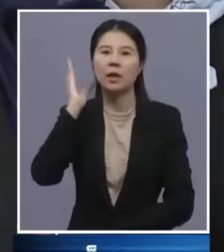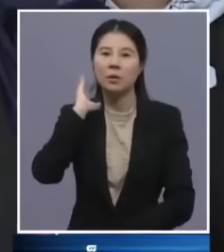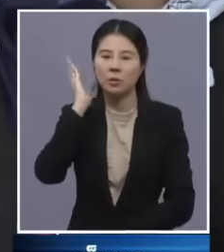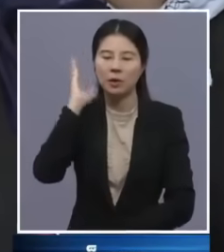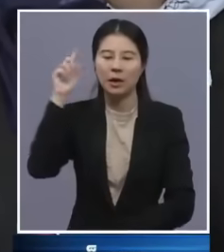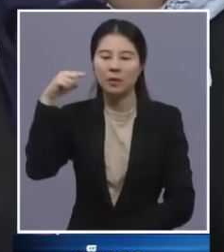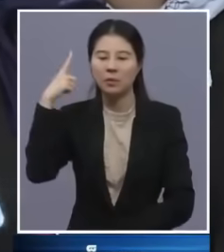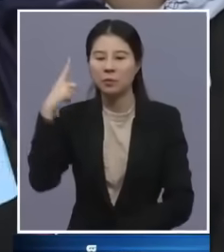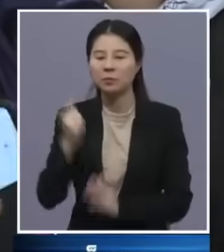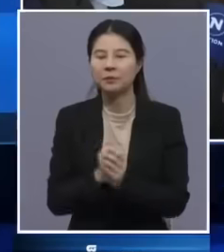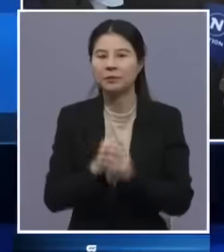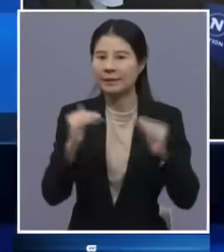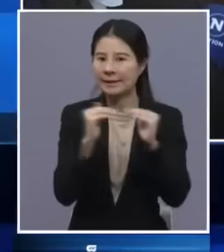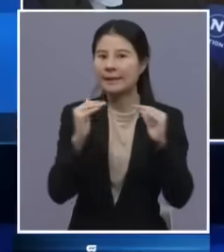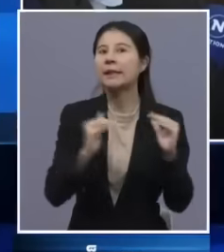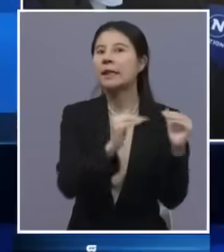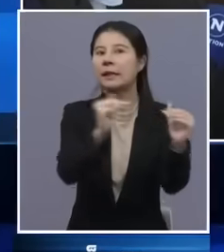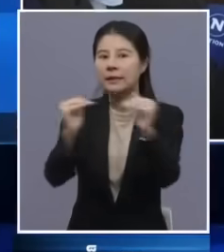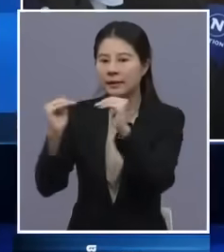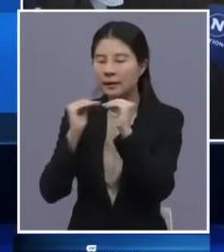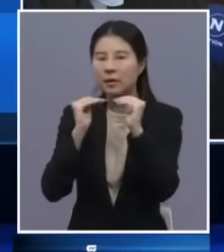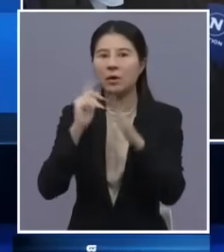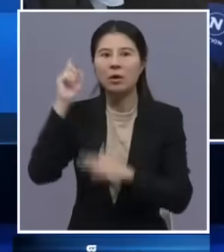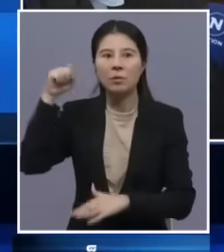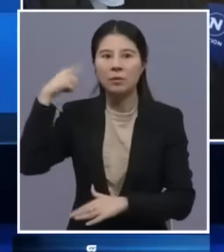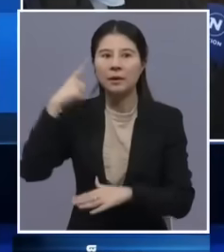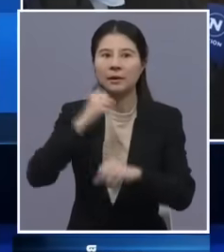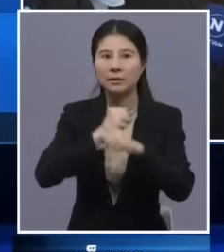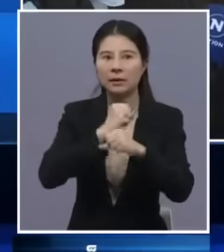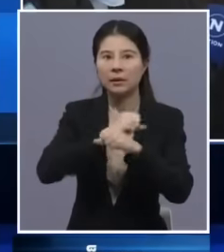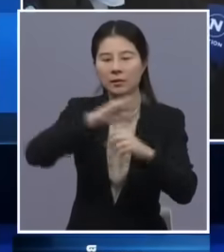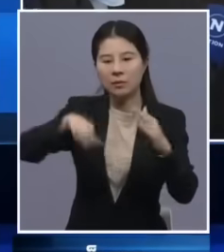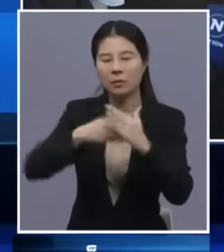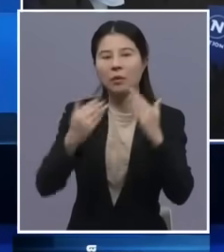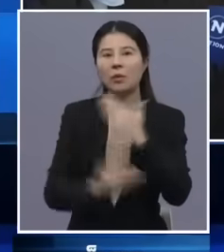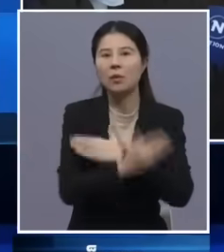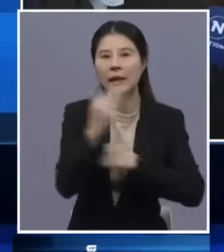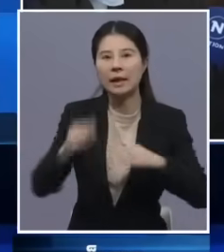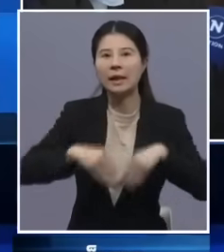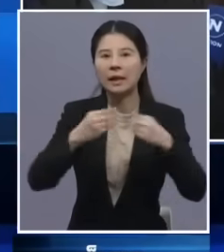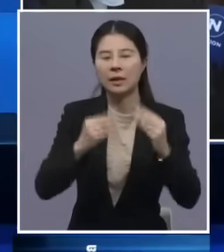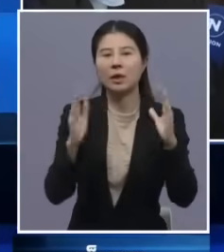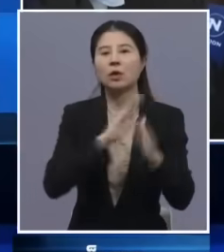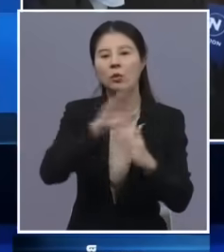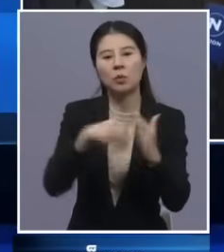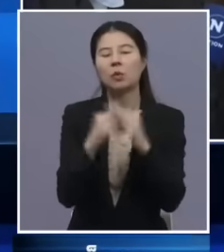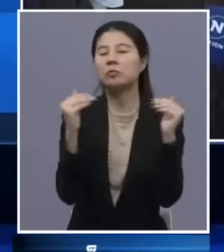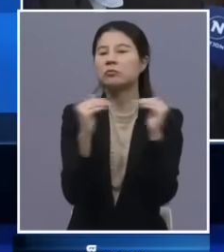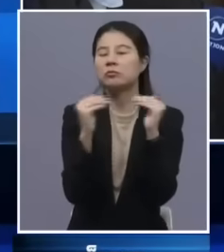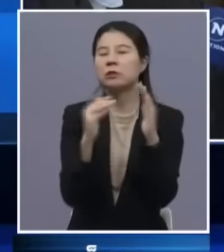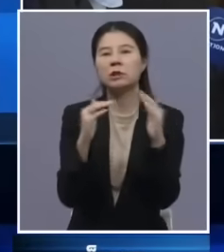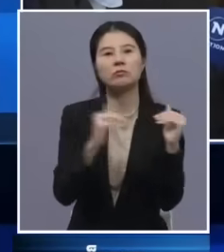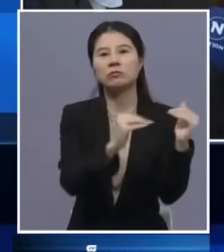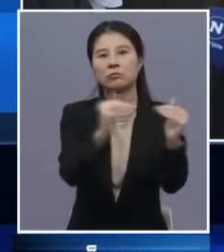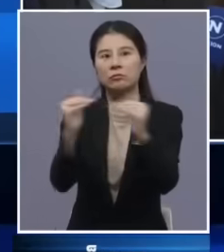เทียมกันแต่ไม่ได้แปลว่าผู้หญิงจะทำอะไรได้ทั้งหมดถือว่าเป็นการเปิดโอกาสให้ทุกคนเนี่ยมีสิทธิ์เท่าเทียมกันแล้วคุณอุ้งอิ